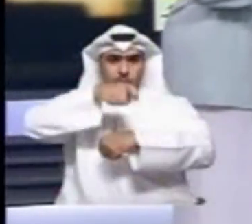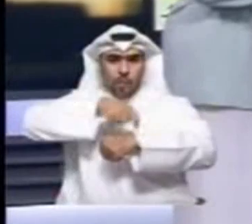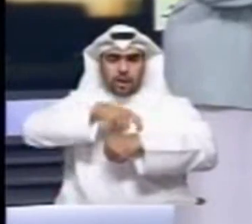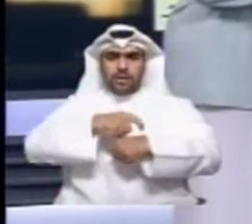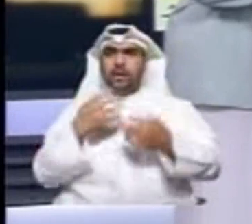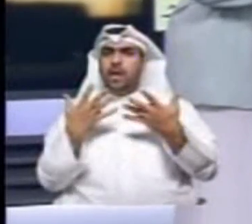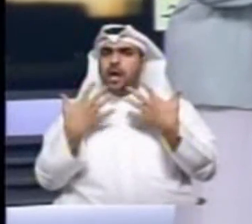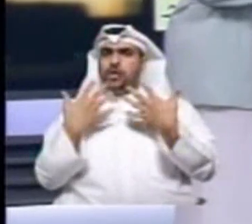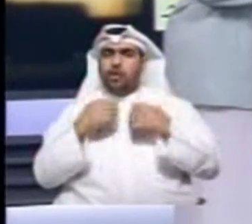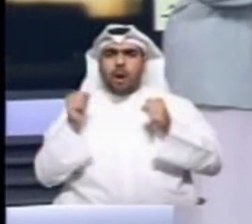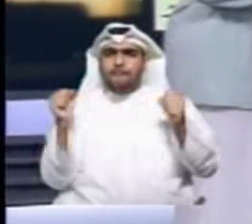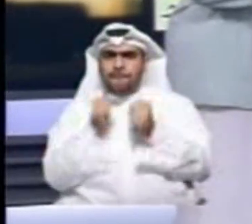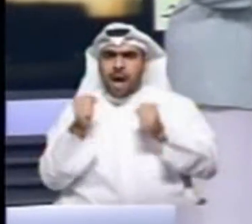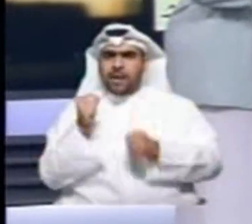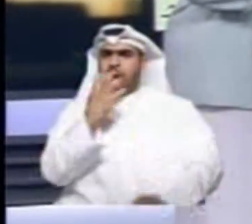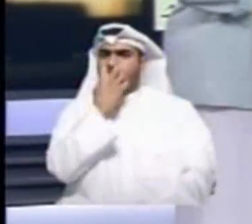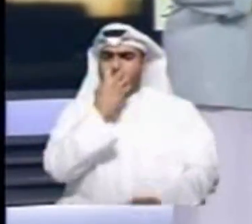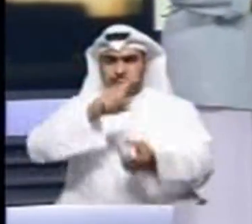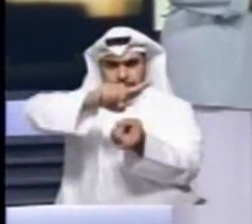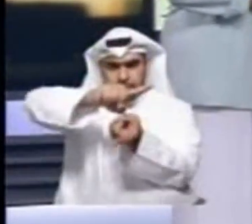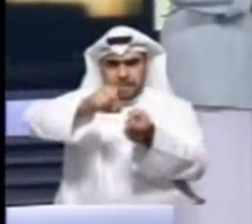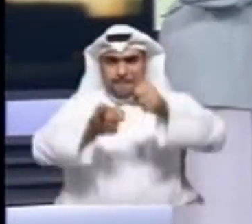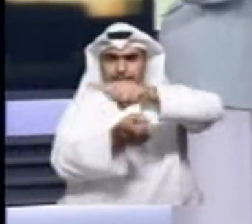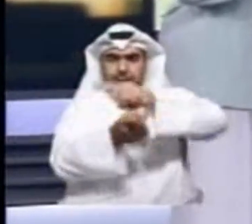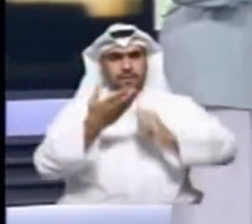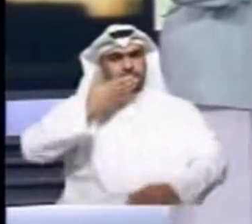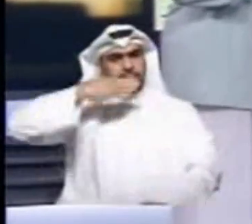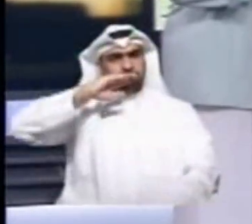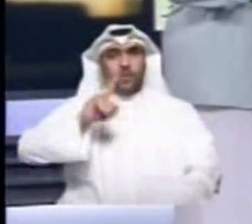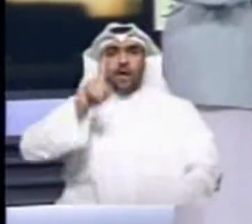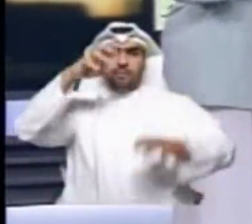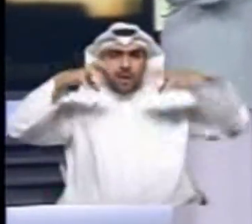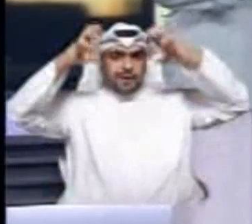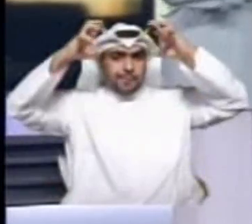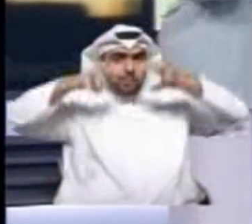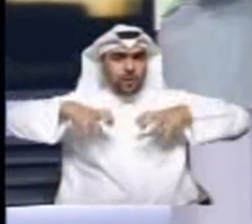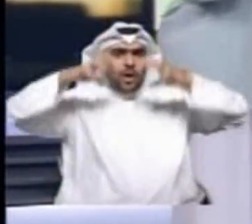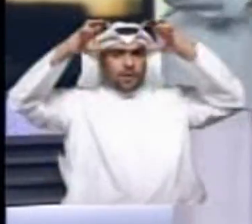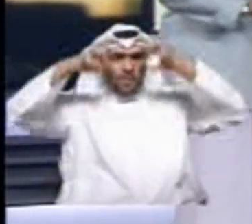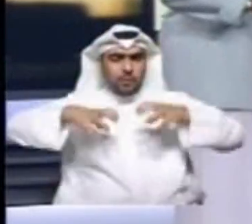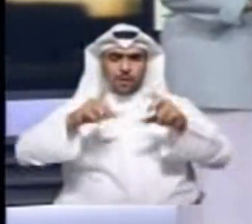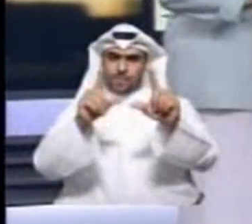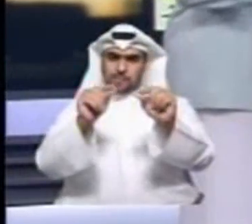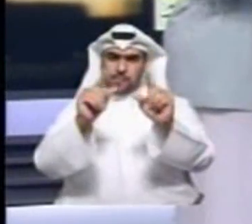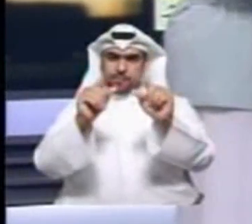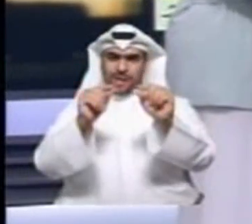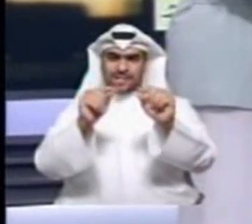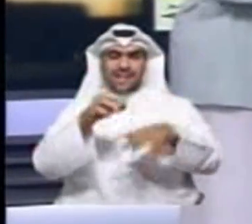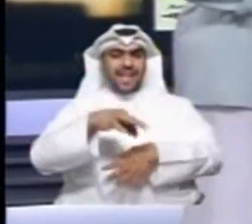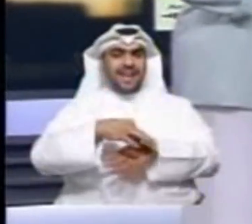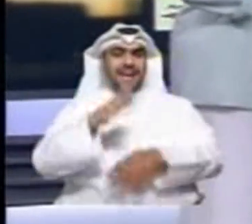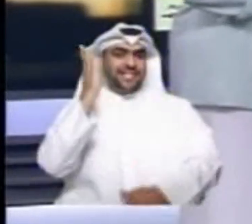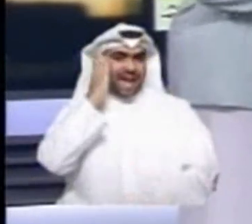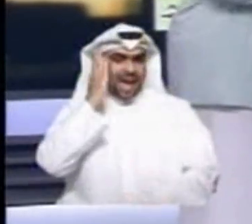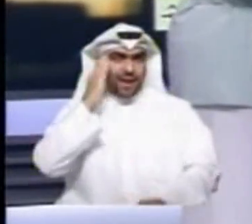يعني حصلنا على كميات لا بأس فيها من الأمطار، ودائما وارد عند الناس أن إن شاء الله بما أن يانا مطر إن شاء الله الحر